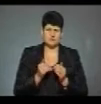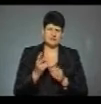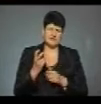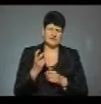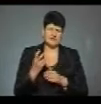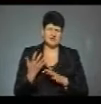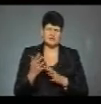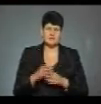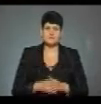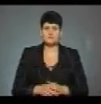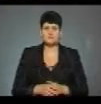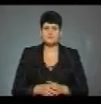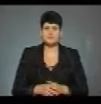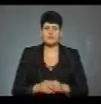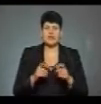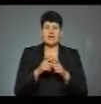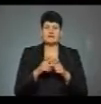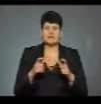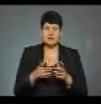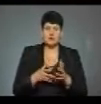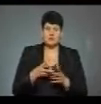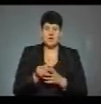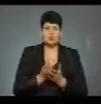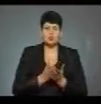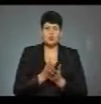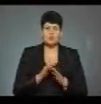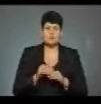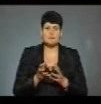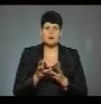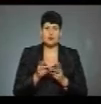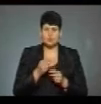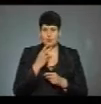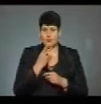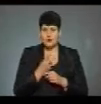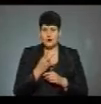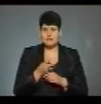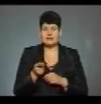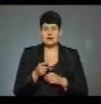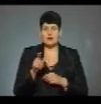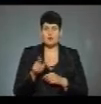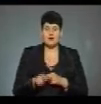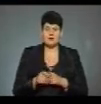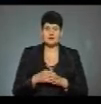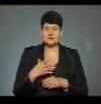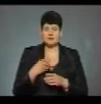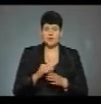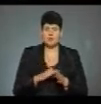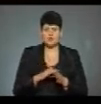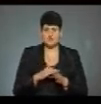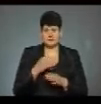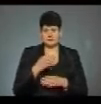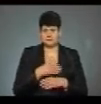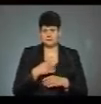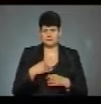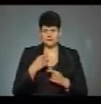200. Квитанцію про оплату послуг після перерахунку показує тернополянка Людмила. Свого прізвища жінка не